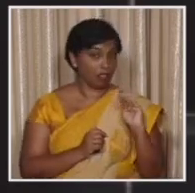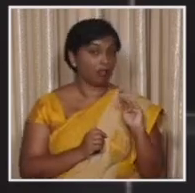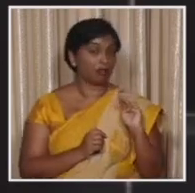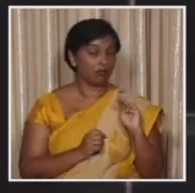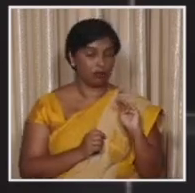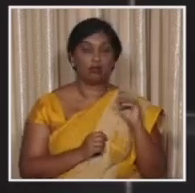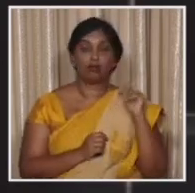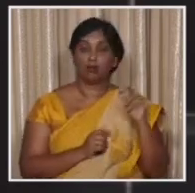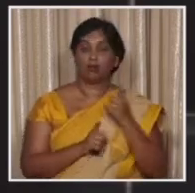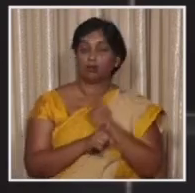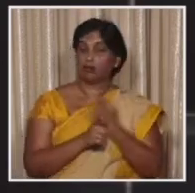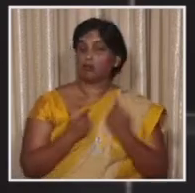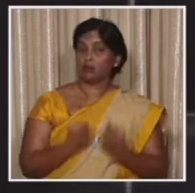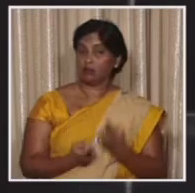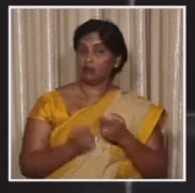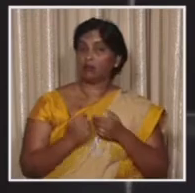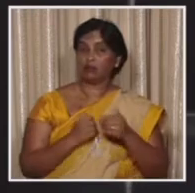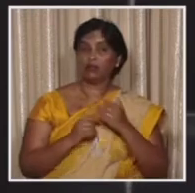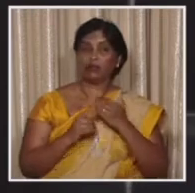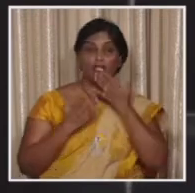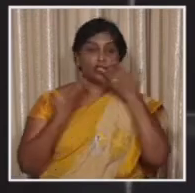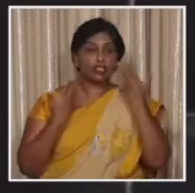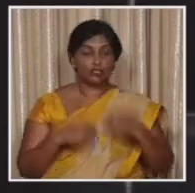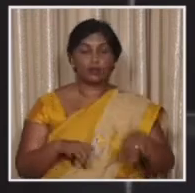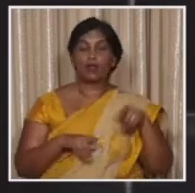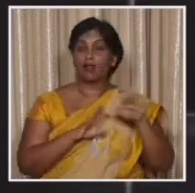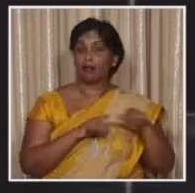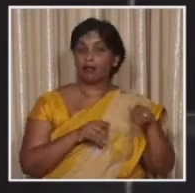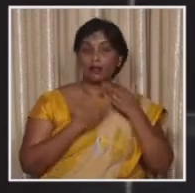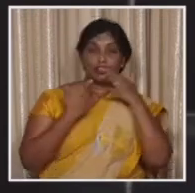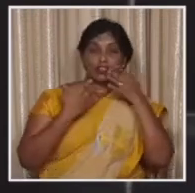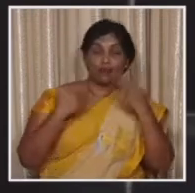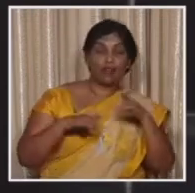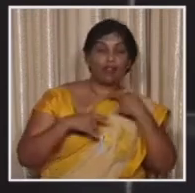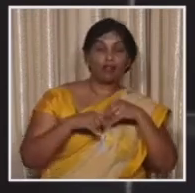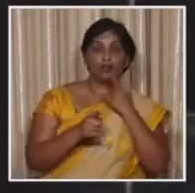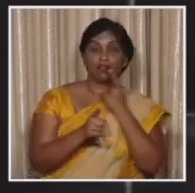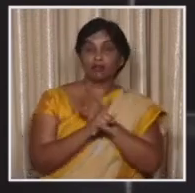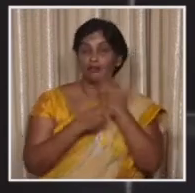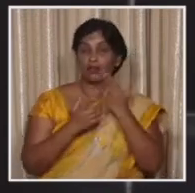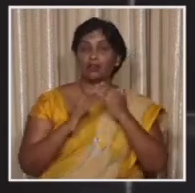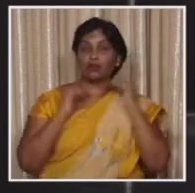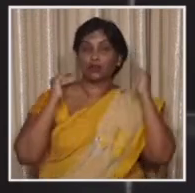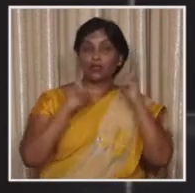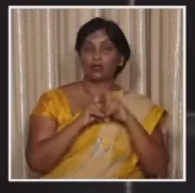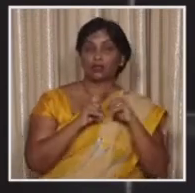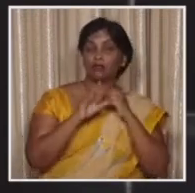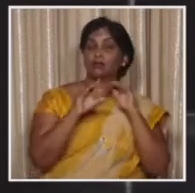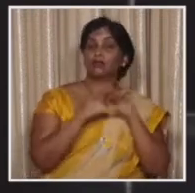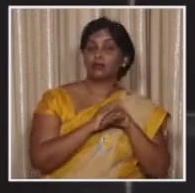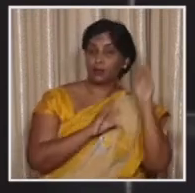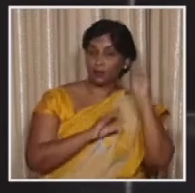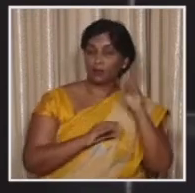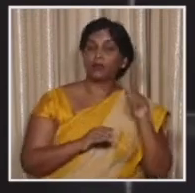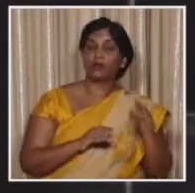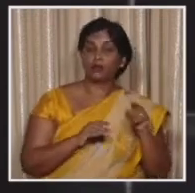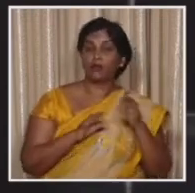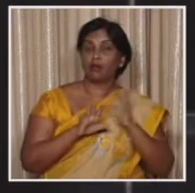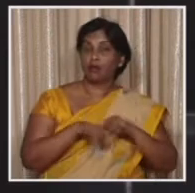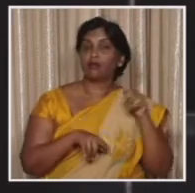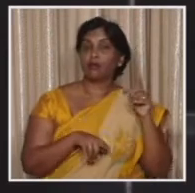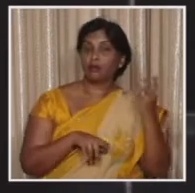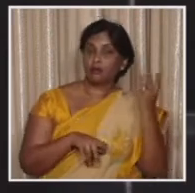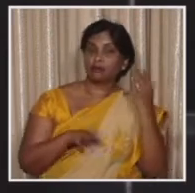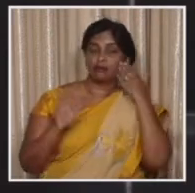40ක් වනු ඇත. එම පුරප්පාඩු දැනට ආදිශිෂ්‍ය සංගමය හරහා අප පාසලෙන් ඉගෙනුම ලබා උසස් අධ්‍යාපනය ලැබීමට නියමිත සහ ලැබූ දරු